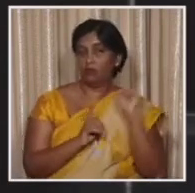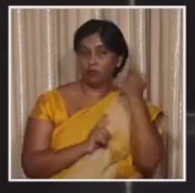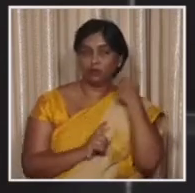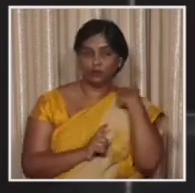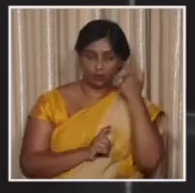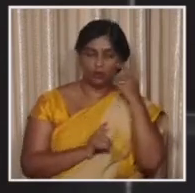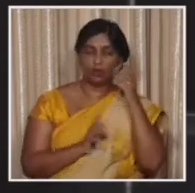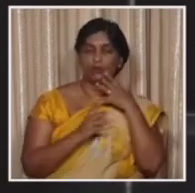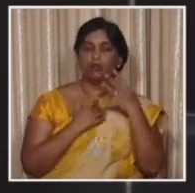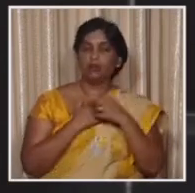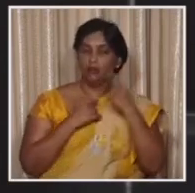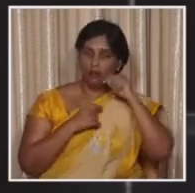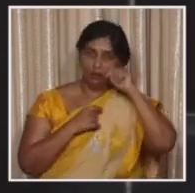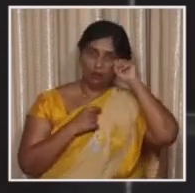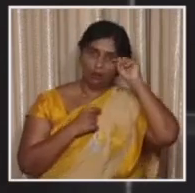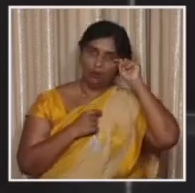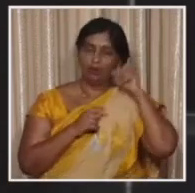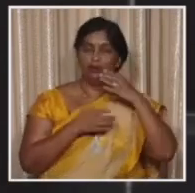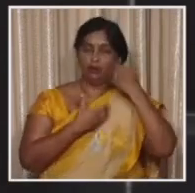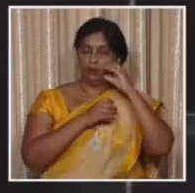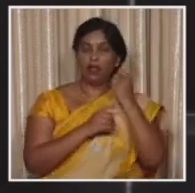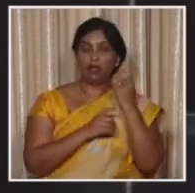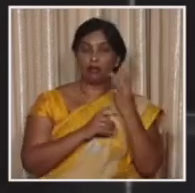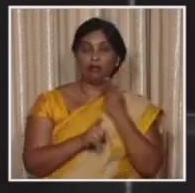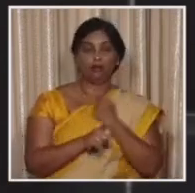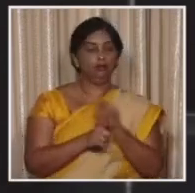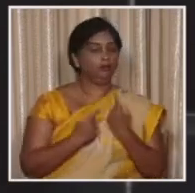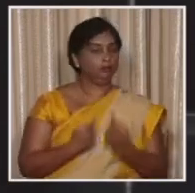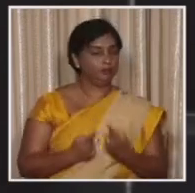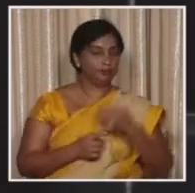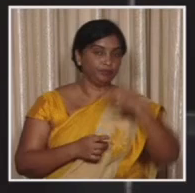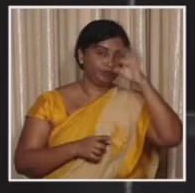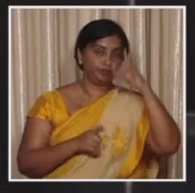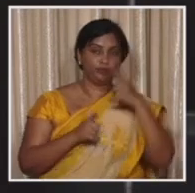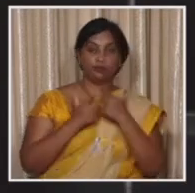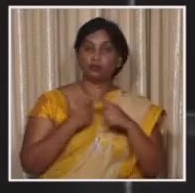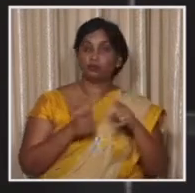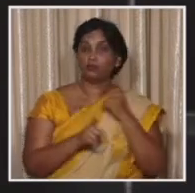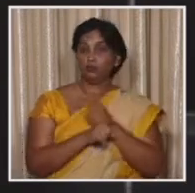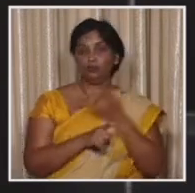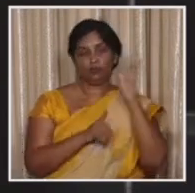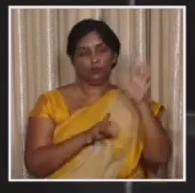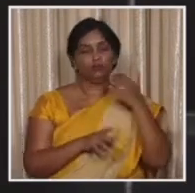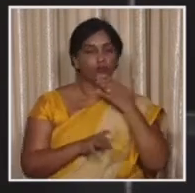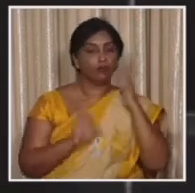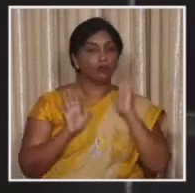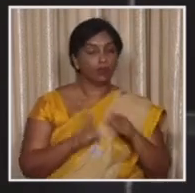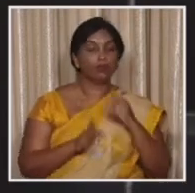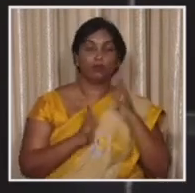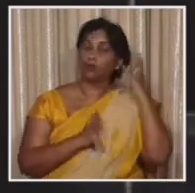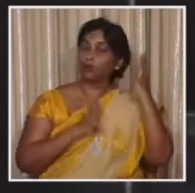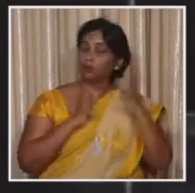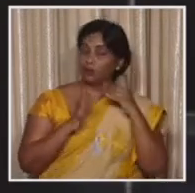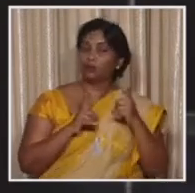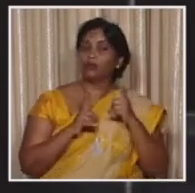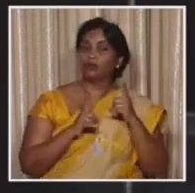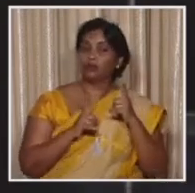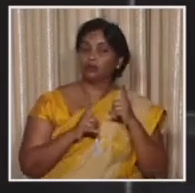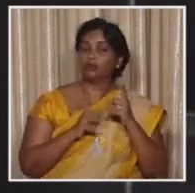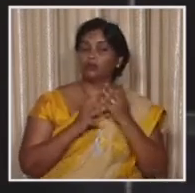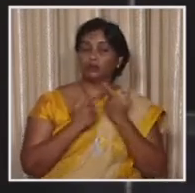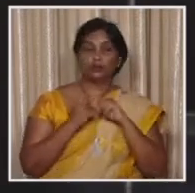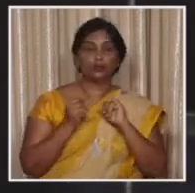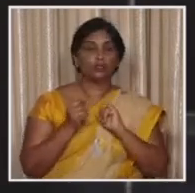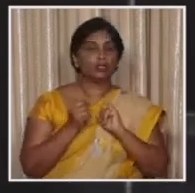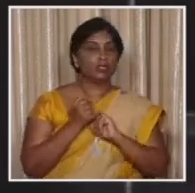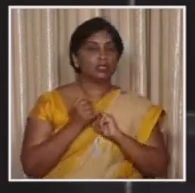කරුණක්. උපුටා දැක්වීම අවසන්. විද්‍යා, ගණිත ගුරු හිඟයන් සිංහල මාධ්‍ය පාසල්වල තිබෙන්නට පුළුවන්. එම නිසා මුළු ලොවම ස්ටීම්